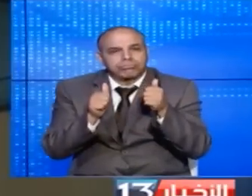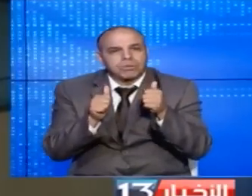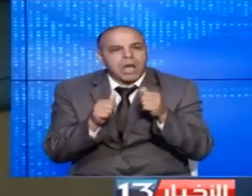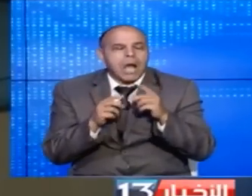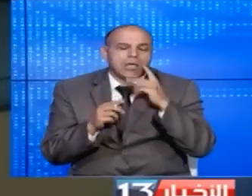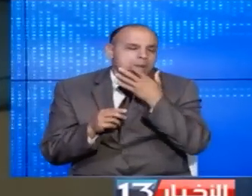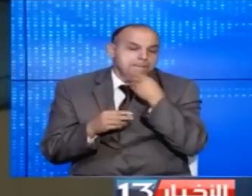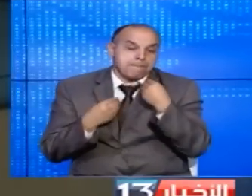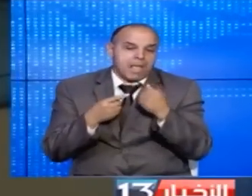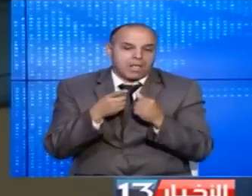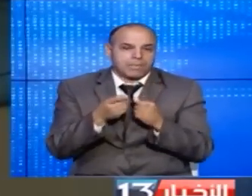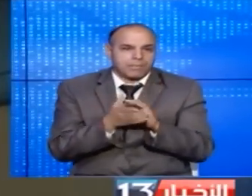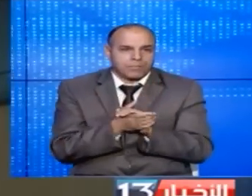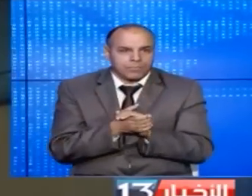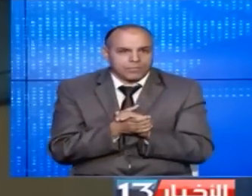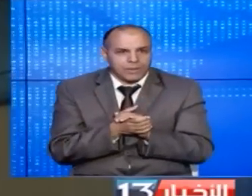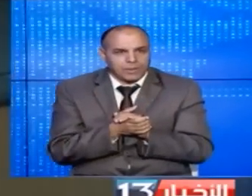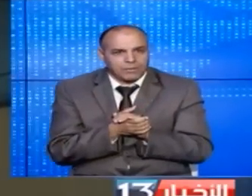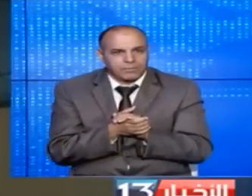حاجة عجبتني برشا،